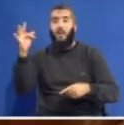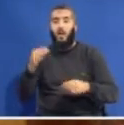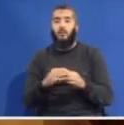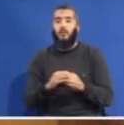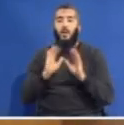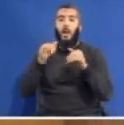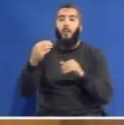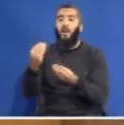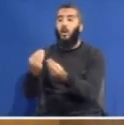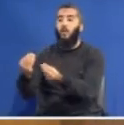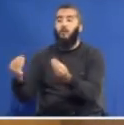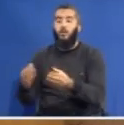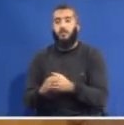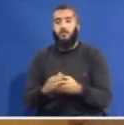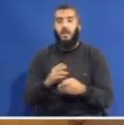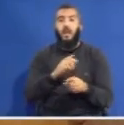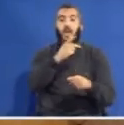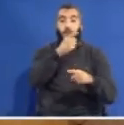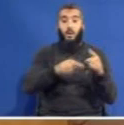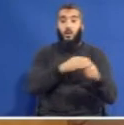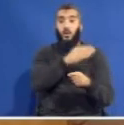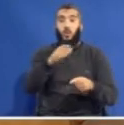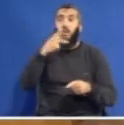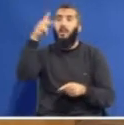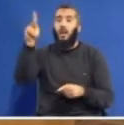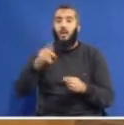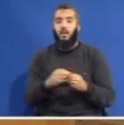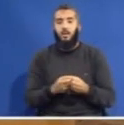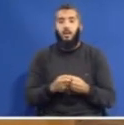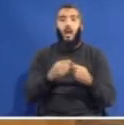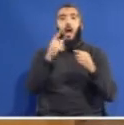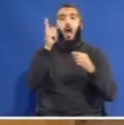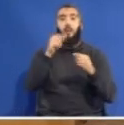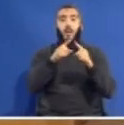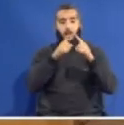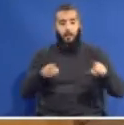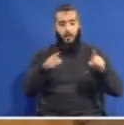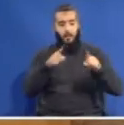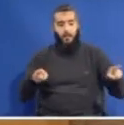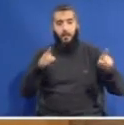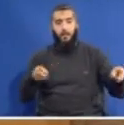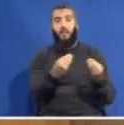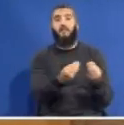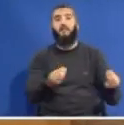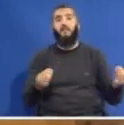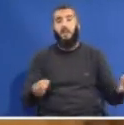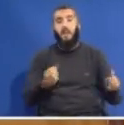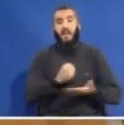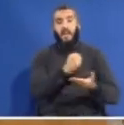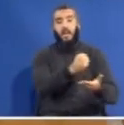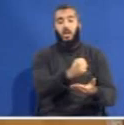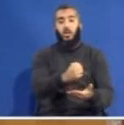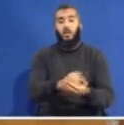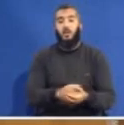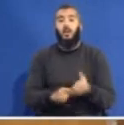لأولاده، والنصف الثاني لهذا الجد نتاعكم ومن بعد أيضا يتعاقبوا عليه أولاده. هذا